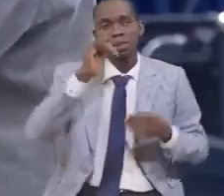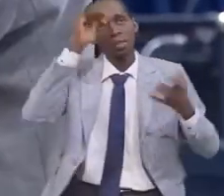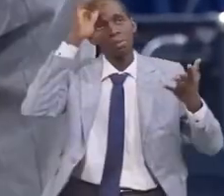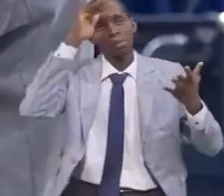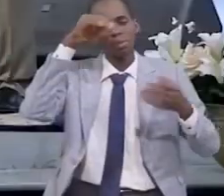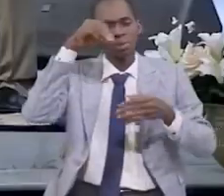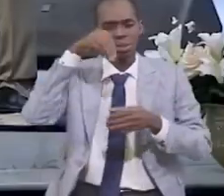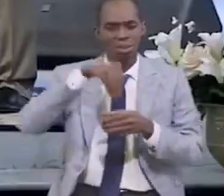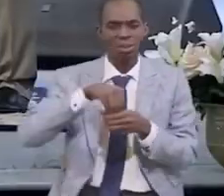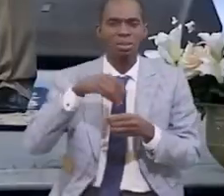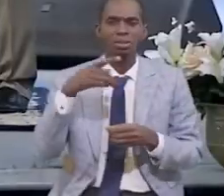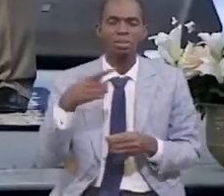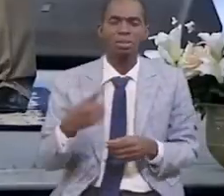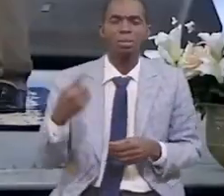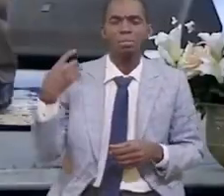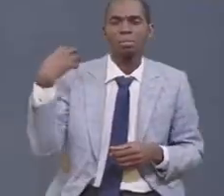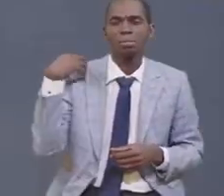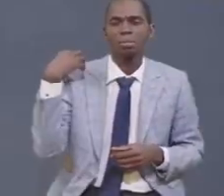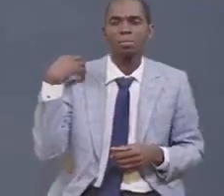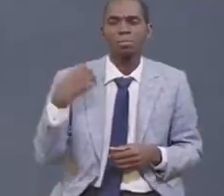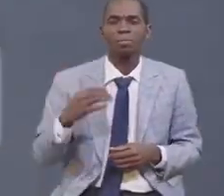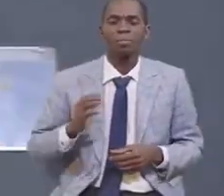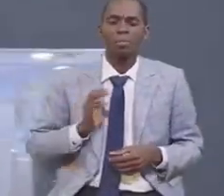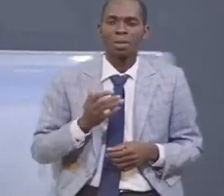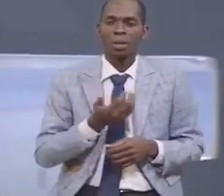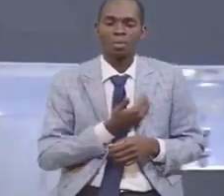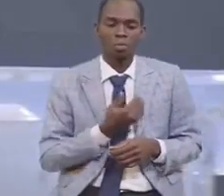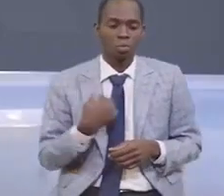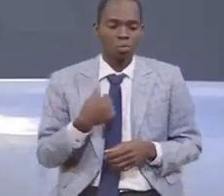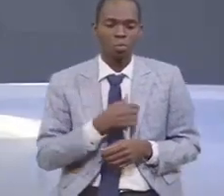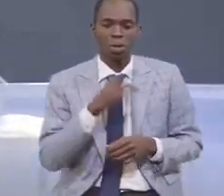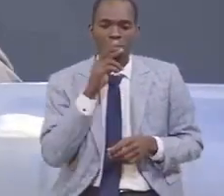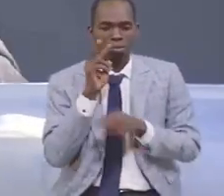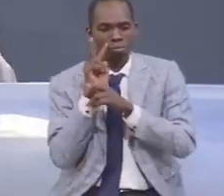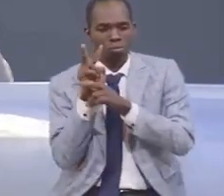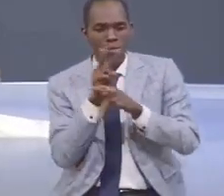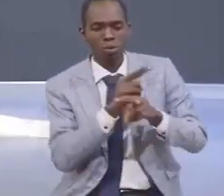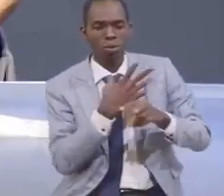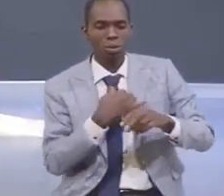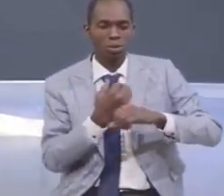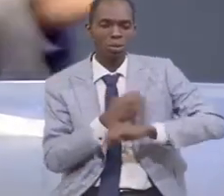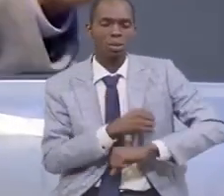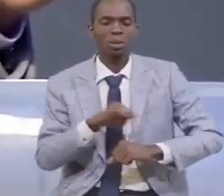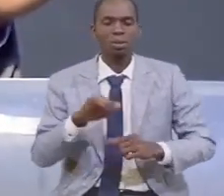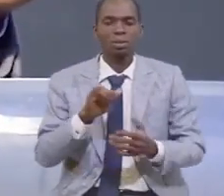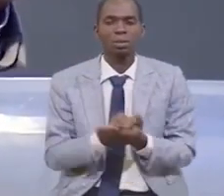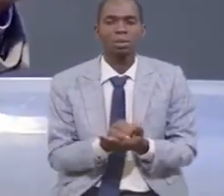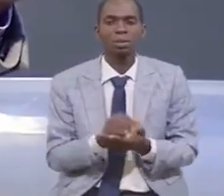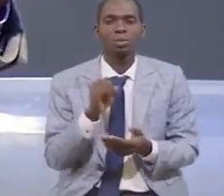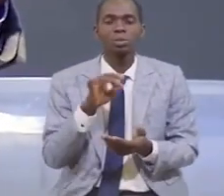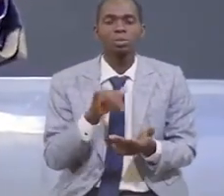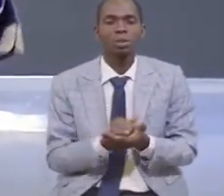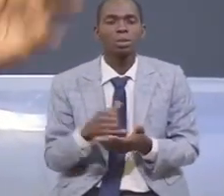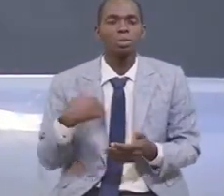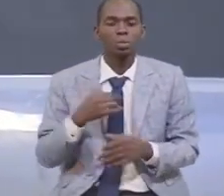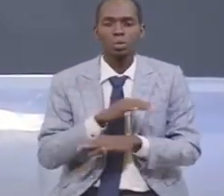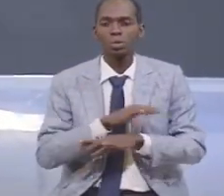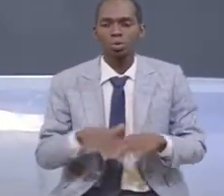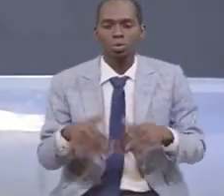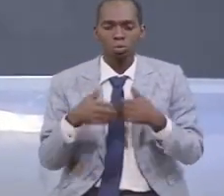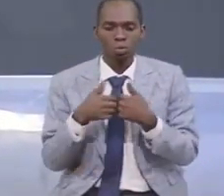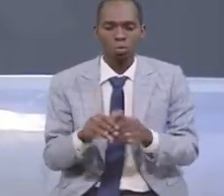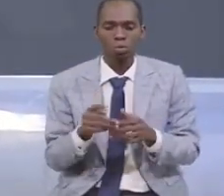ఇది ప్రభువులో ఎదురు చూపు. And we're watching over that. మనం దాన్ని గమనించుకోవాలి. So that we don't lose track of